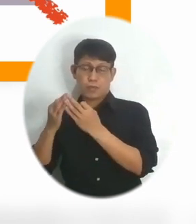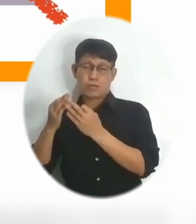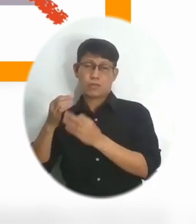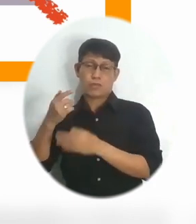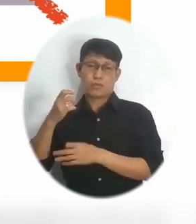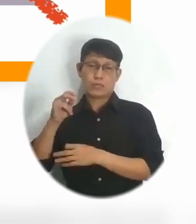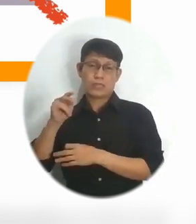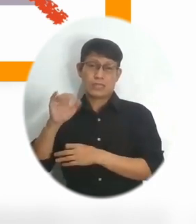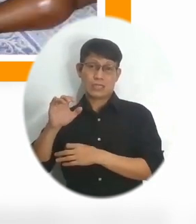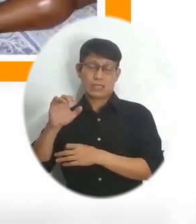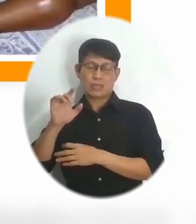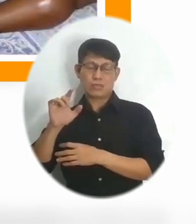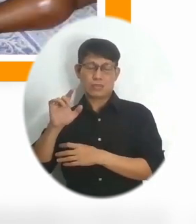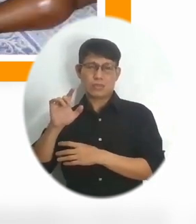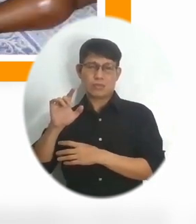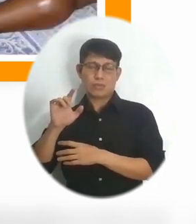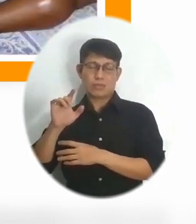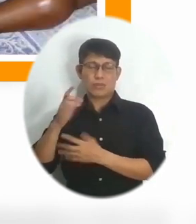na magkaroon nito.